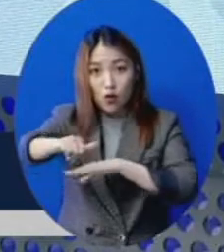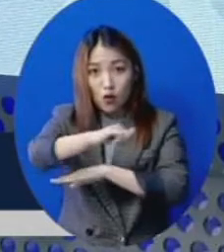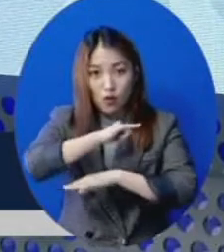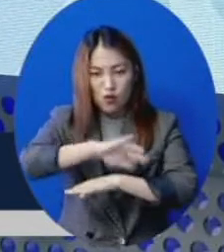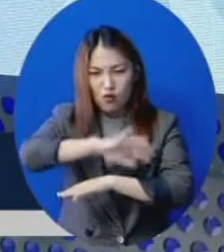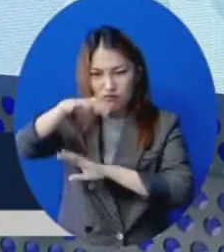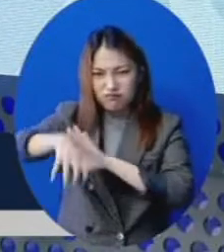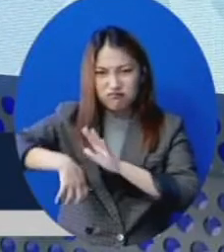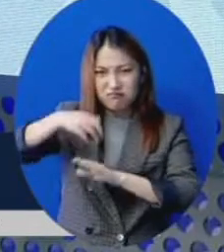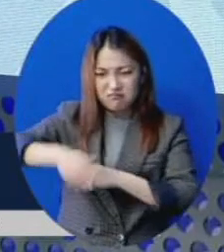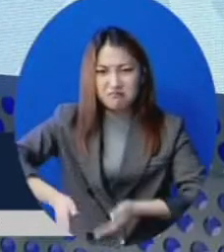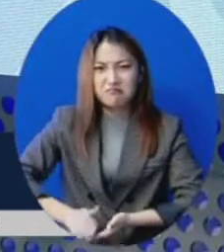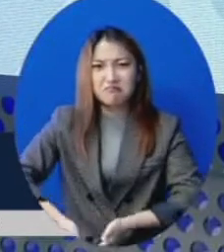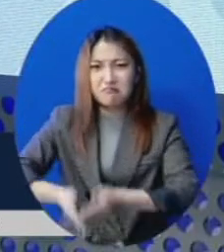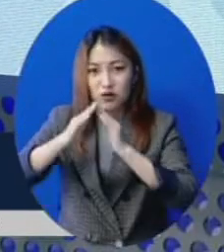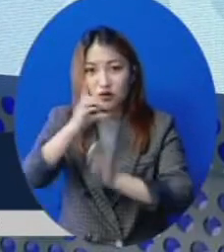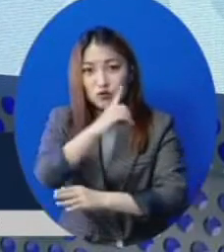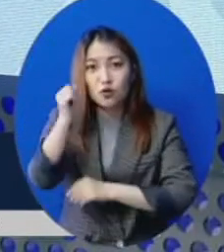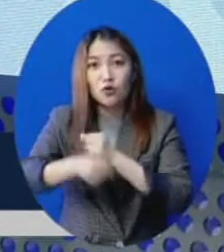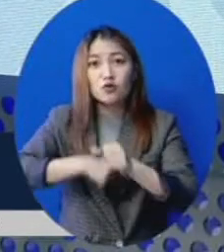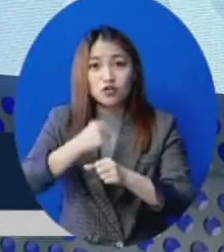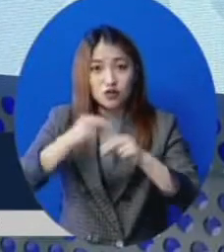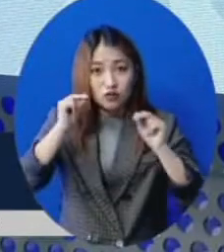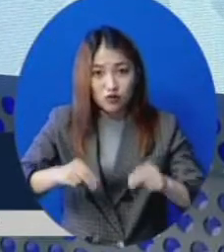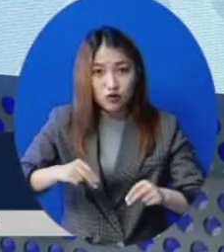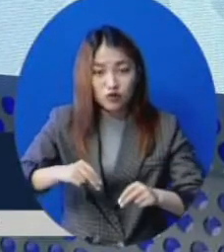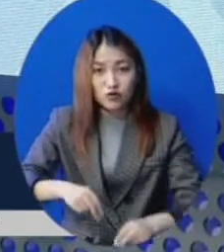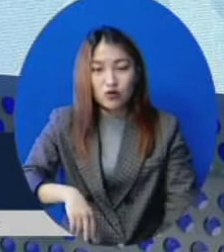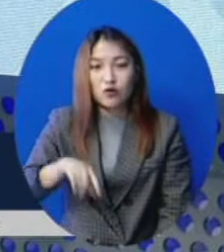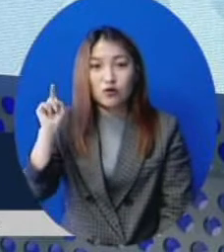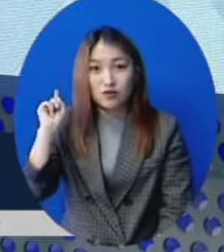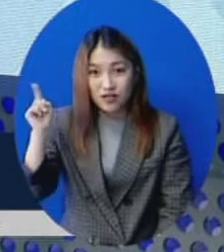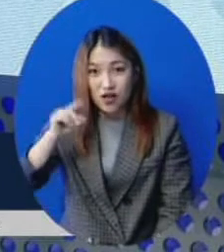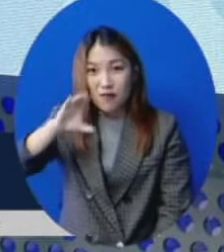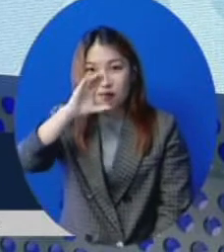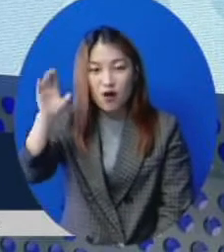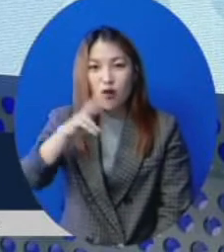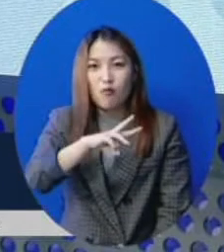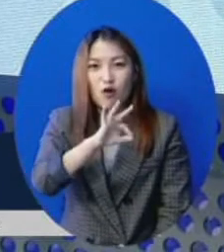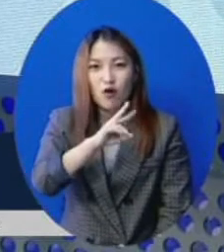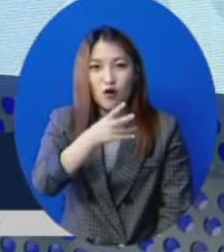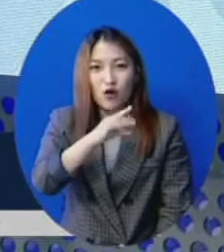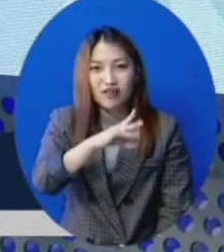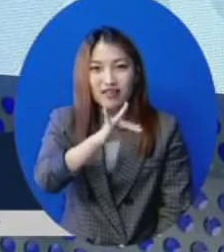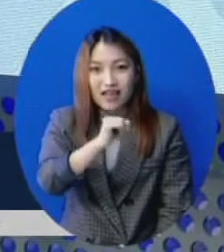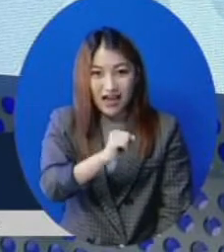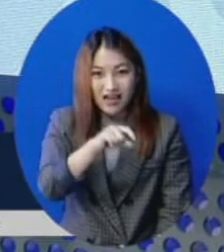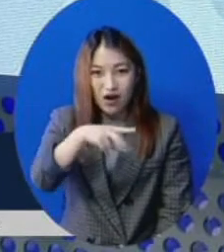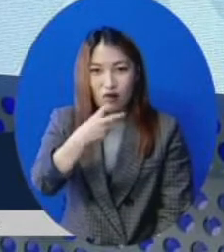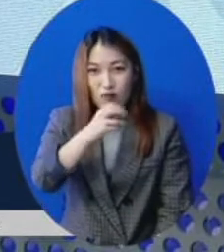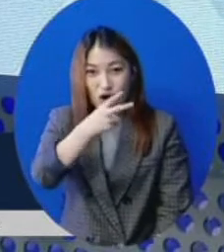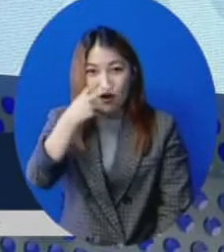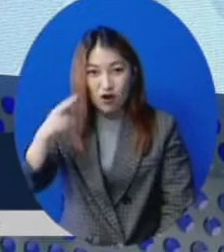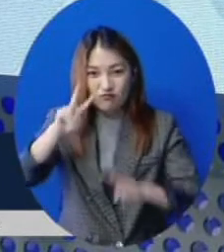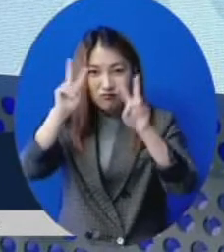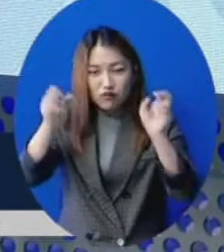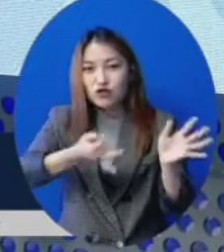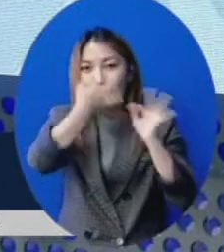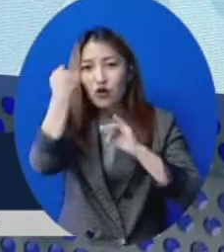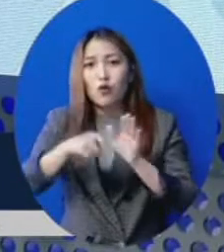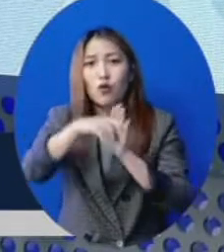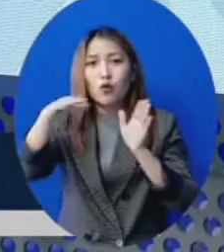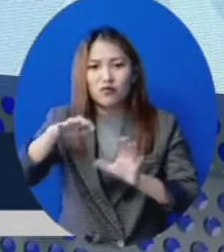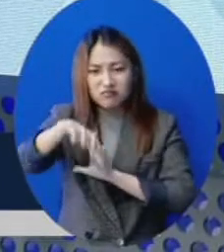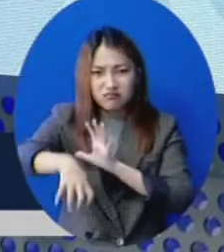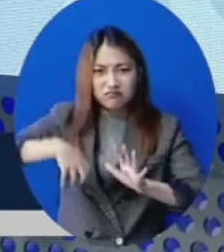Монгол Улсад уул уурхайн салбар өсч өгцөөд 100 жил болж байна. Mongolian Mining Week 2022 буюу Монголын уул уурхайн 7 хоног